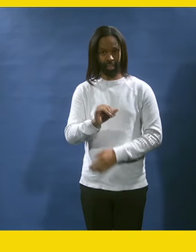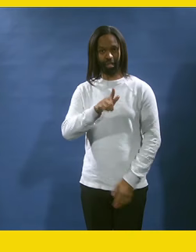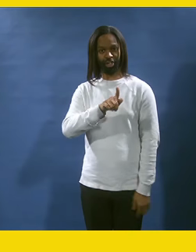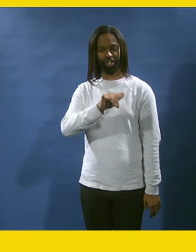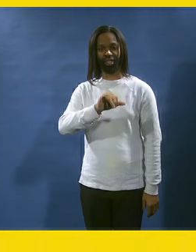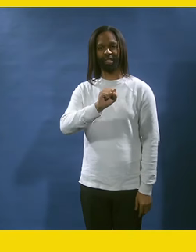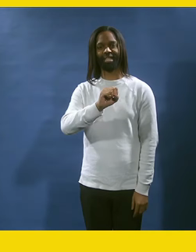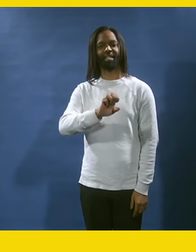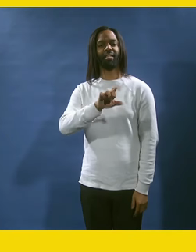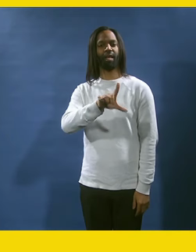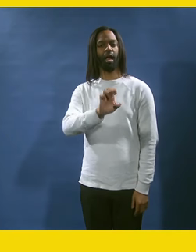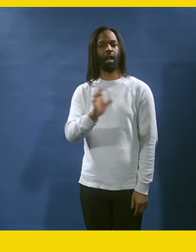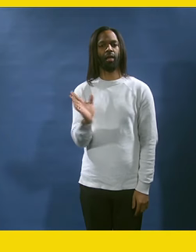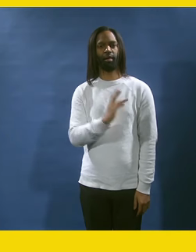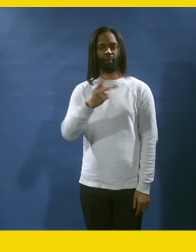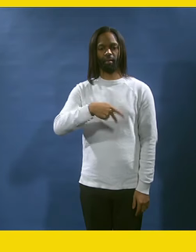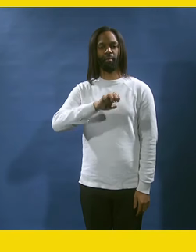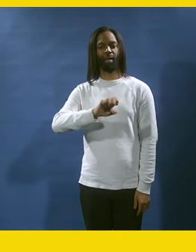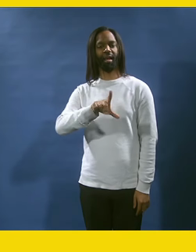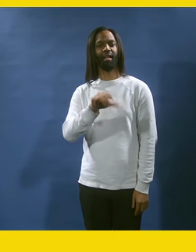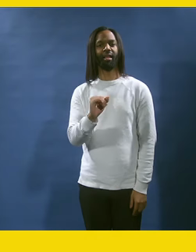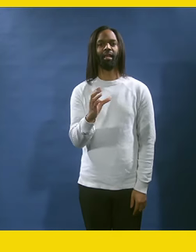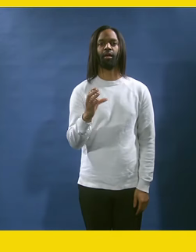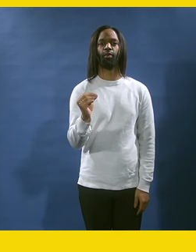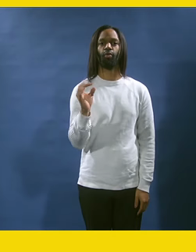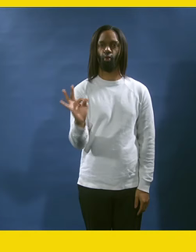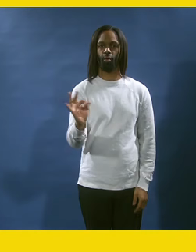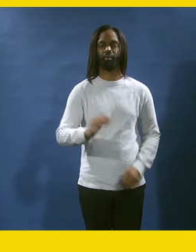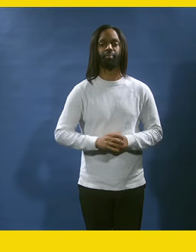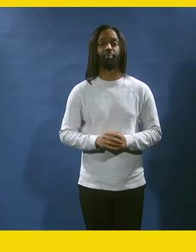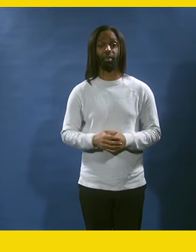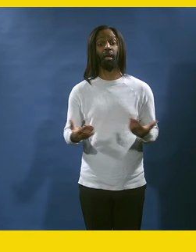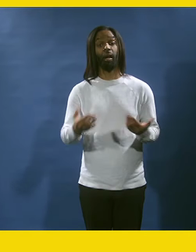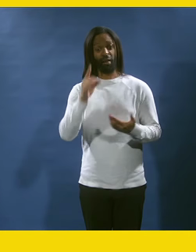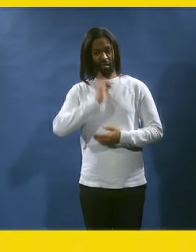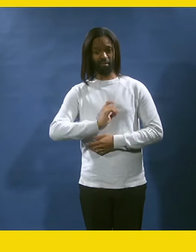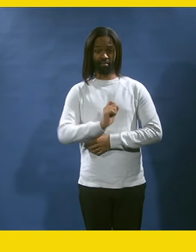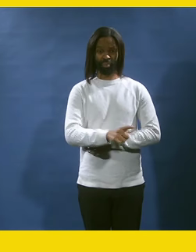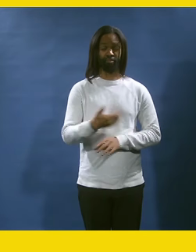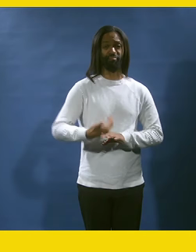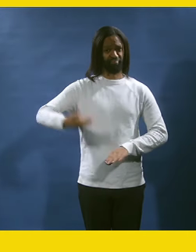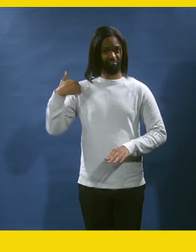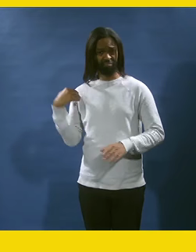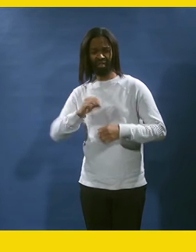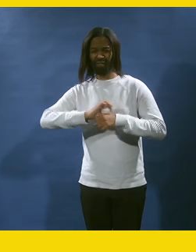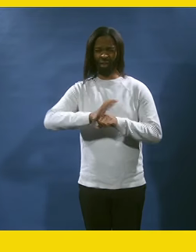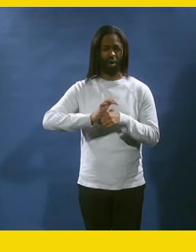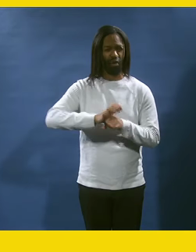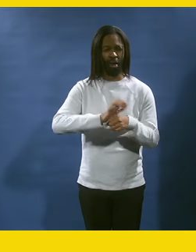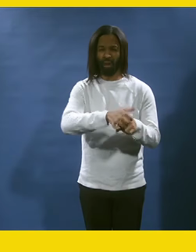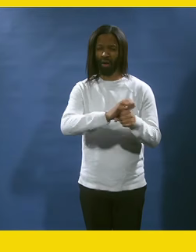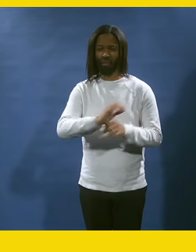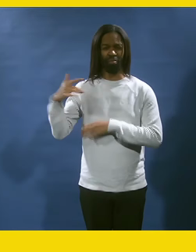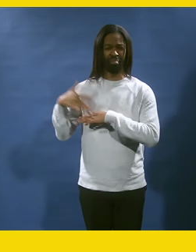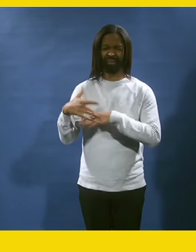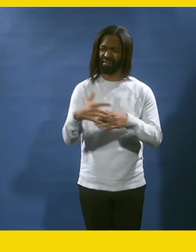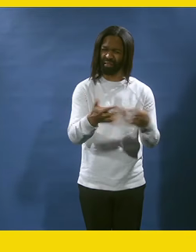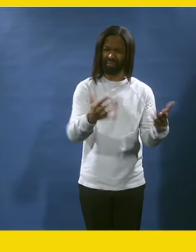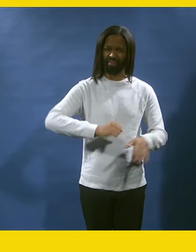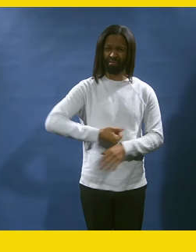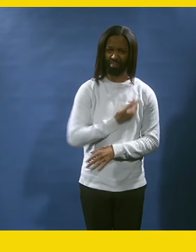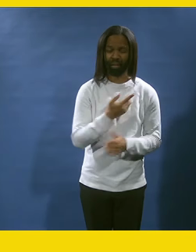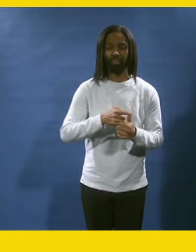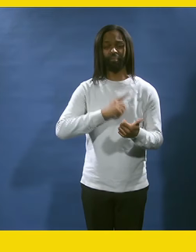Pellicot. Celle qui, tout à la fois, a été la victime de viols innombrables, d'une